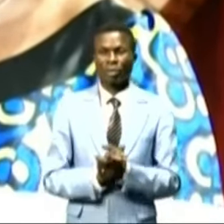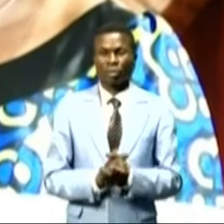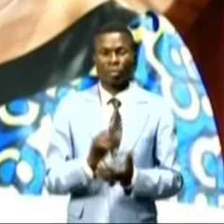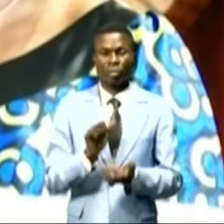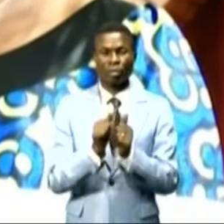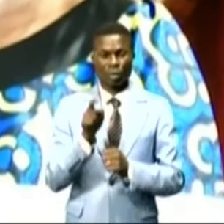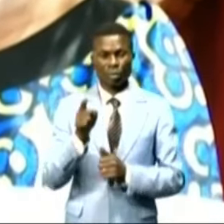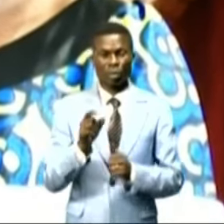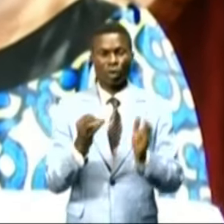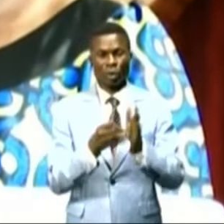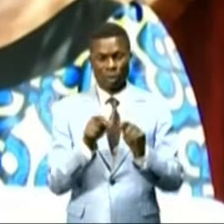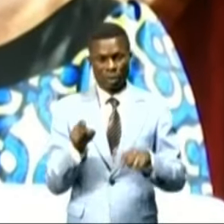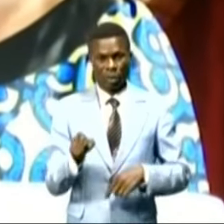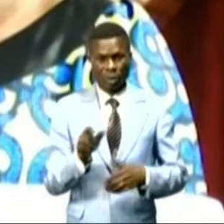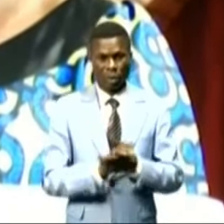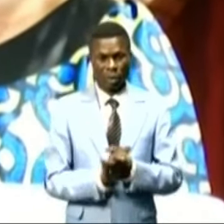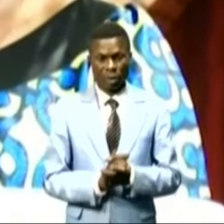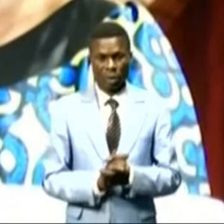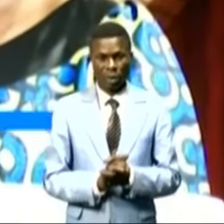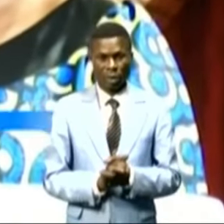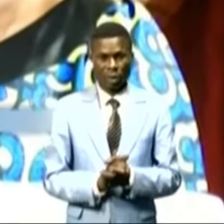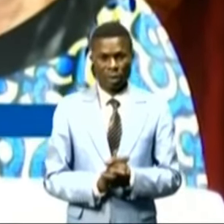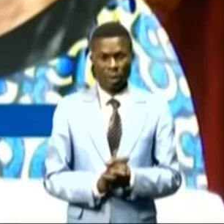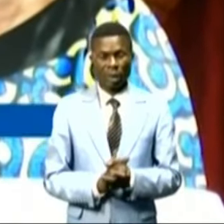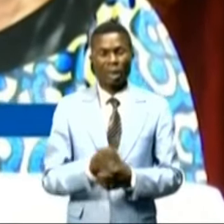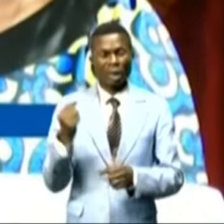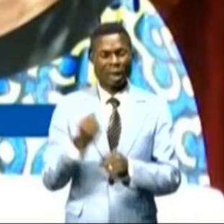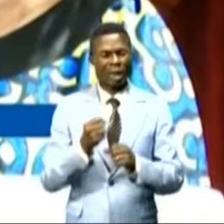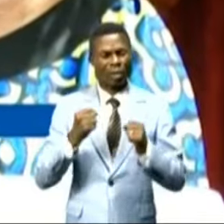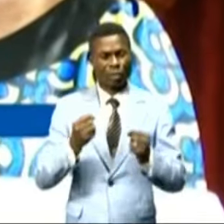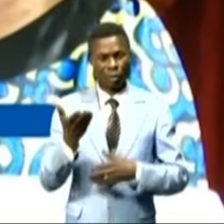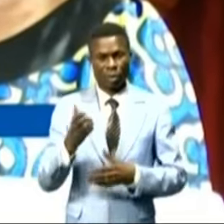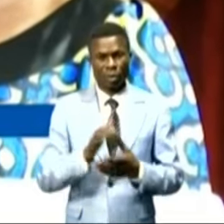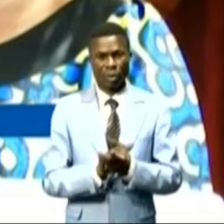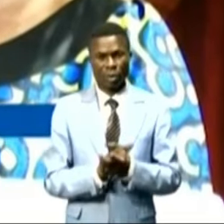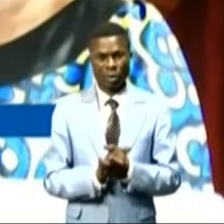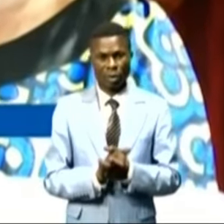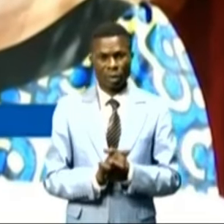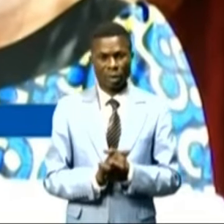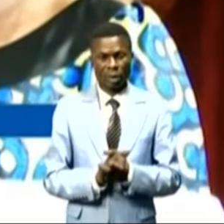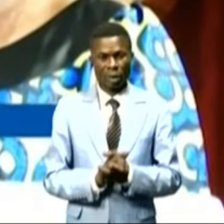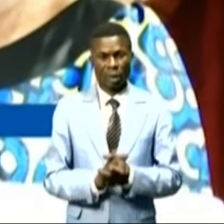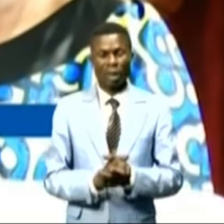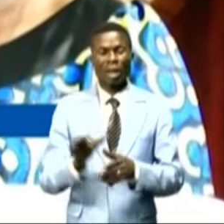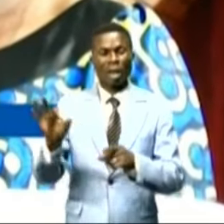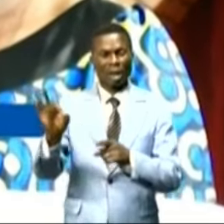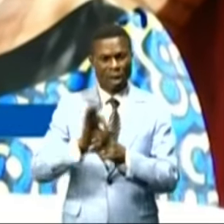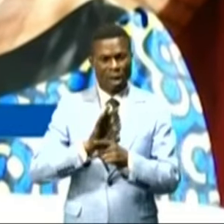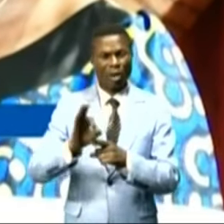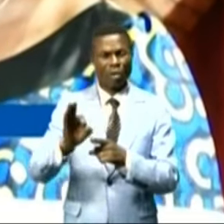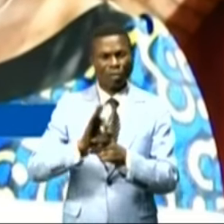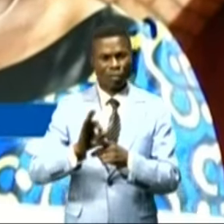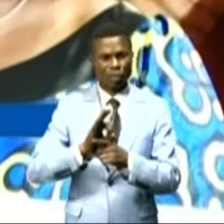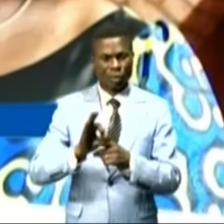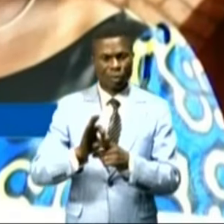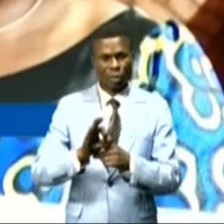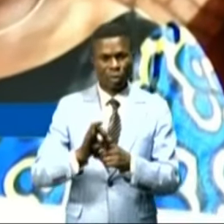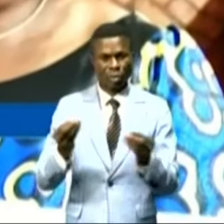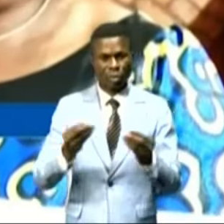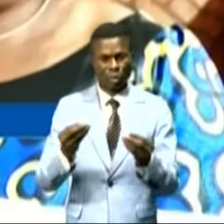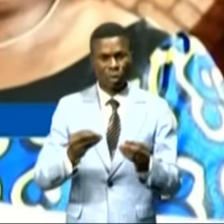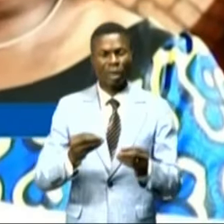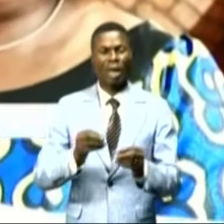hommage à ce chevalier de la brume, mieux à nouveau au soldat de la formation, qui après de grands et